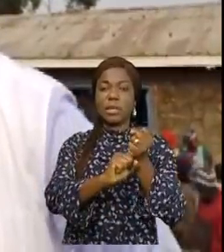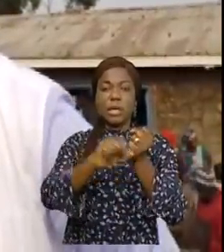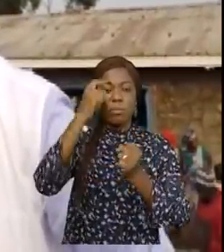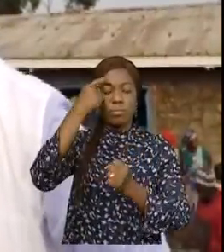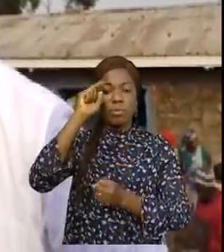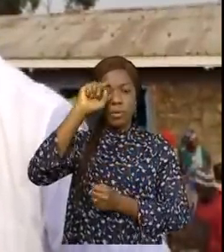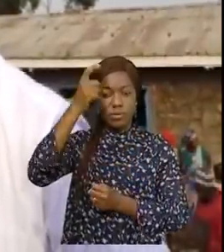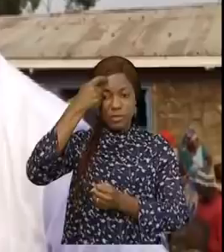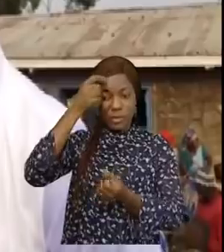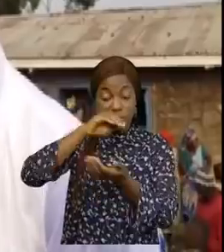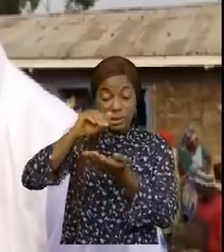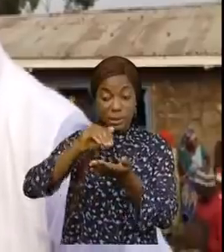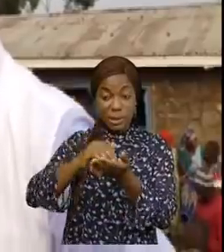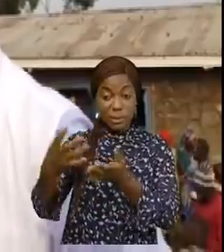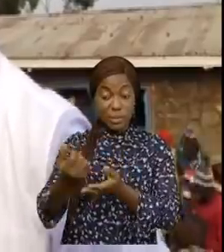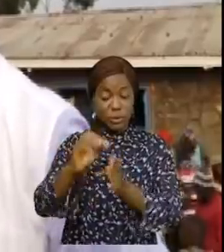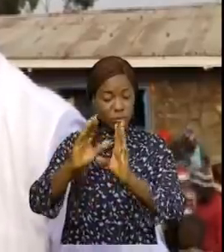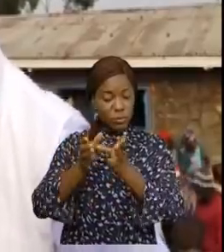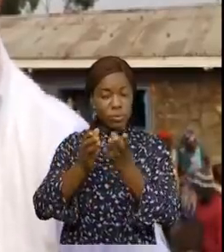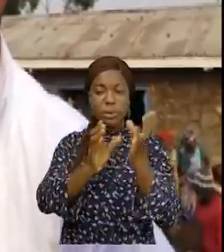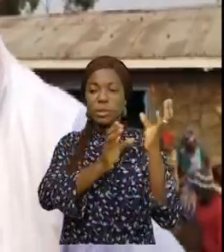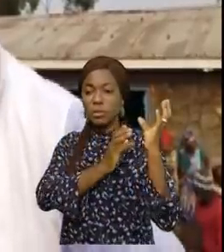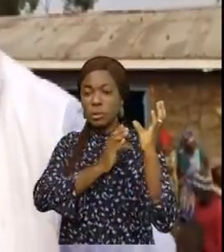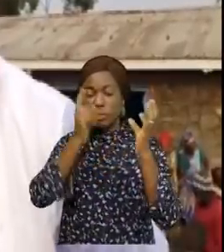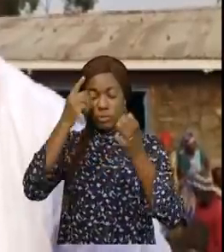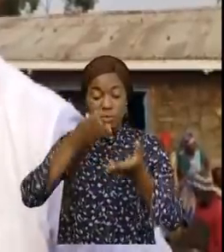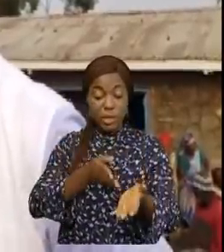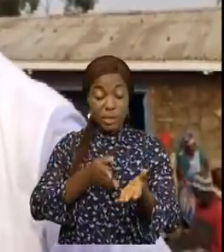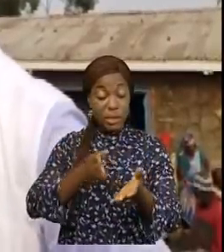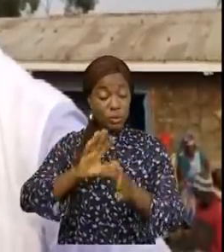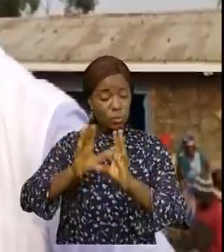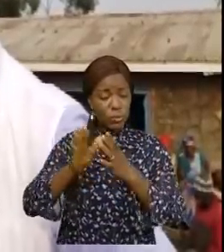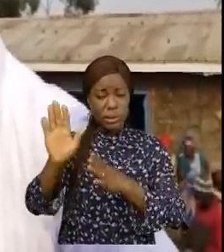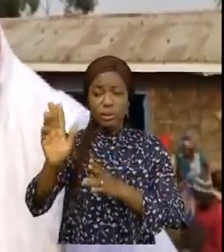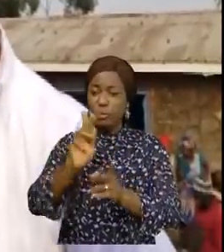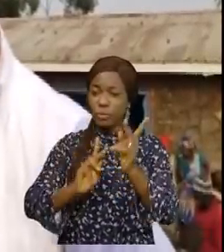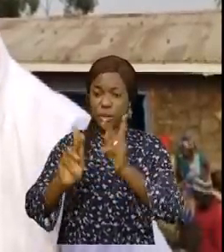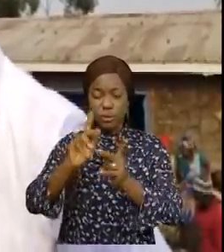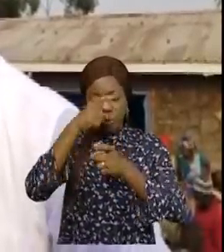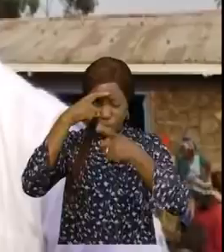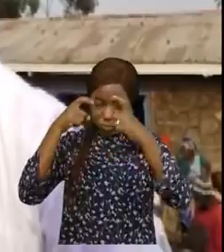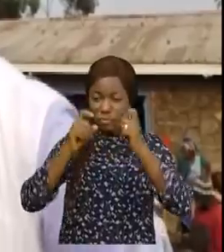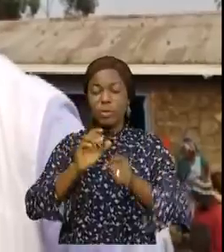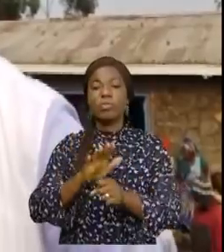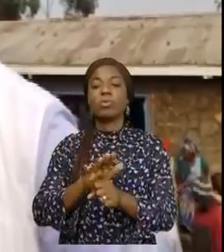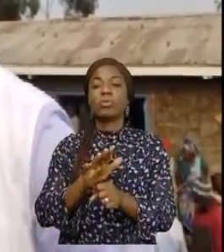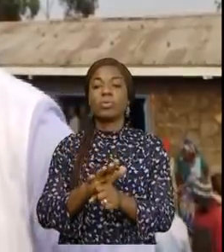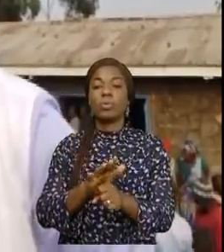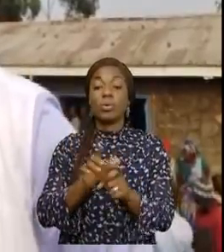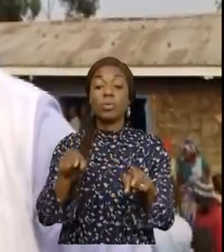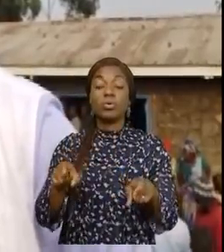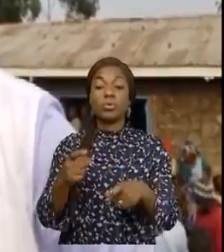puisse prendre ses responsabilités de venir en aide à cette population qui est en train de souffrir. Vous savez